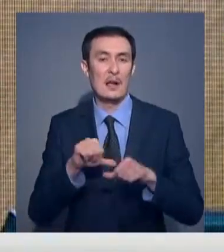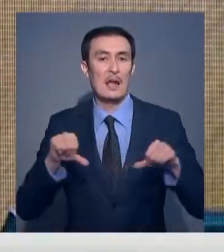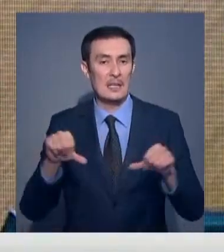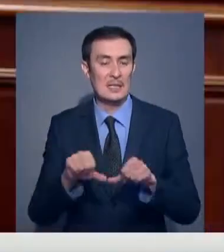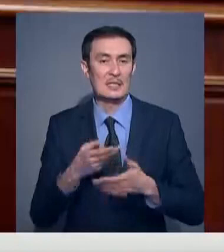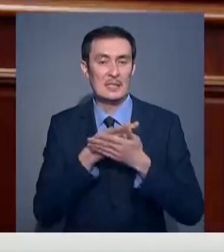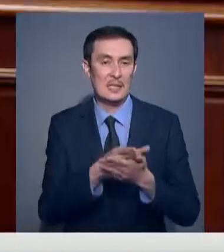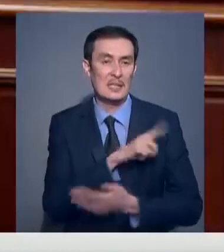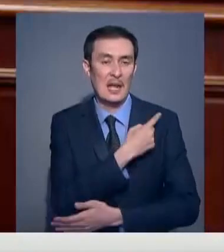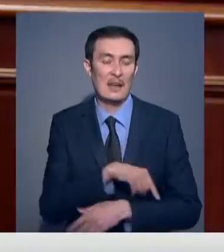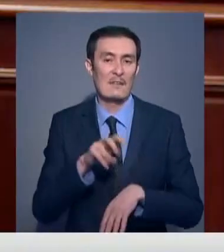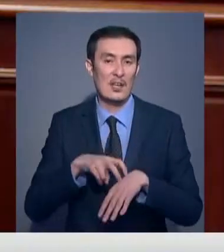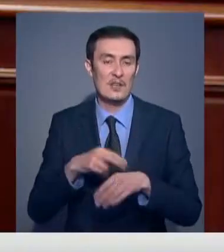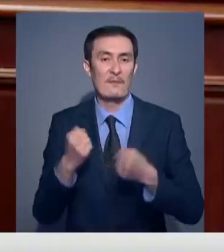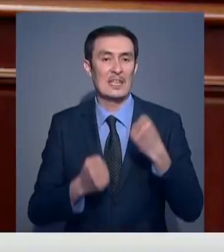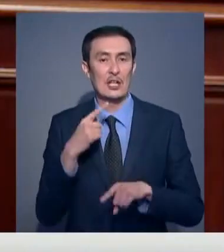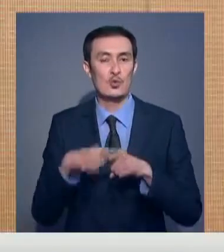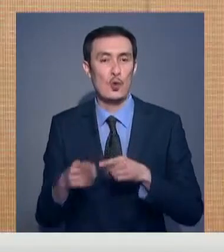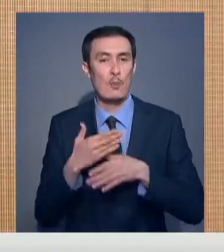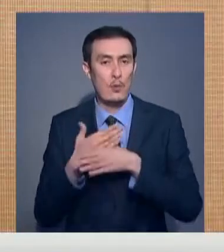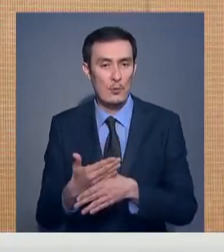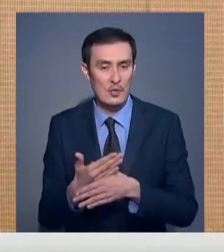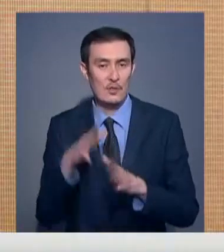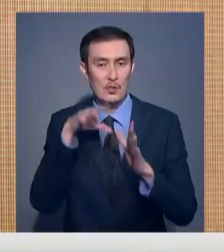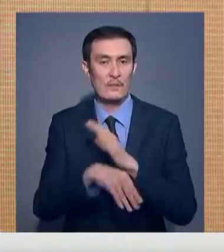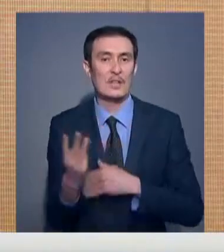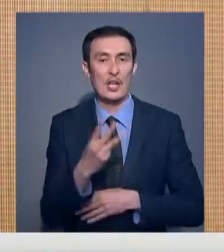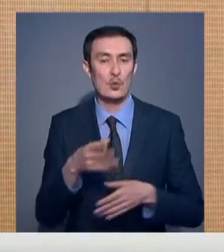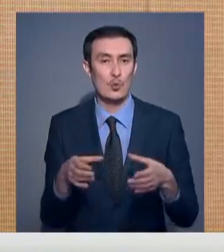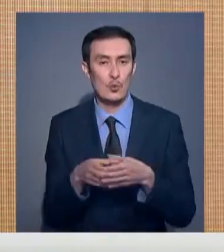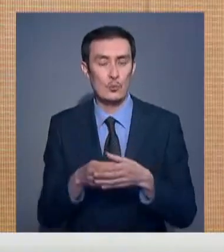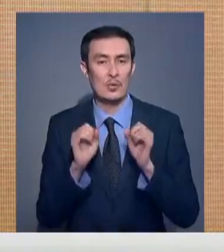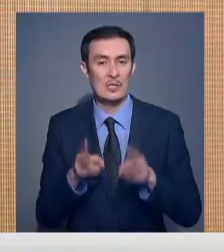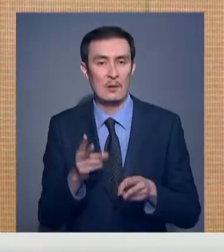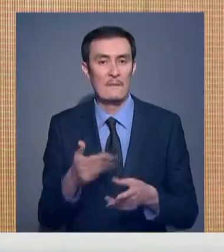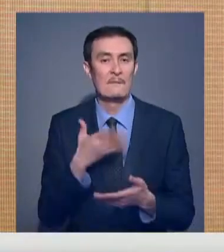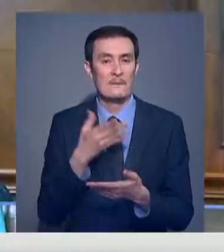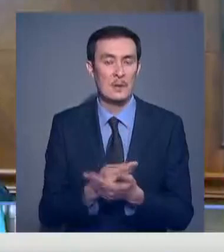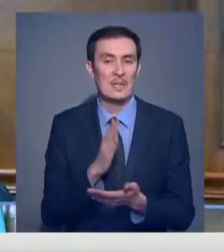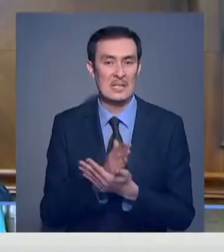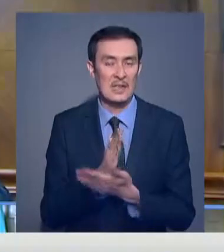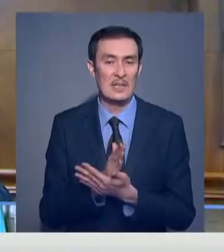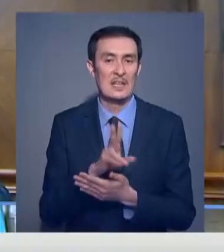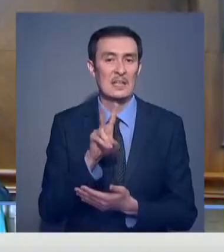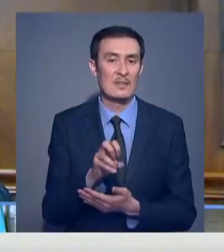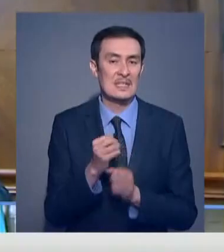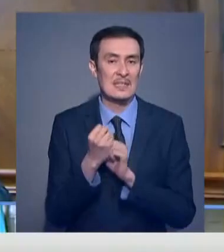стационаров, санитарные врачи и водители скорой помощи отнесены к третьей группе риска. Выплата составит